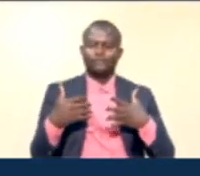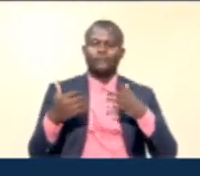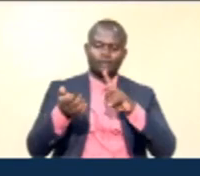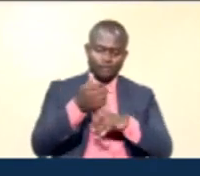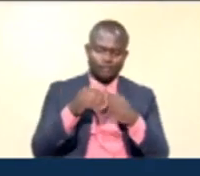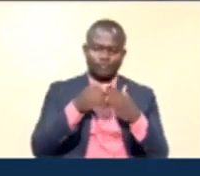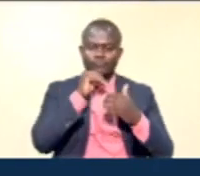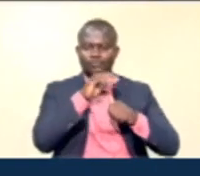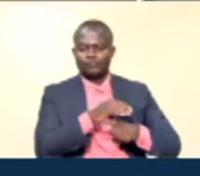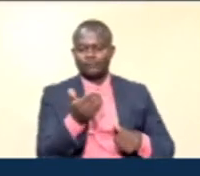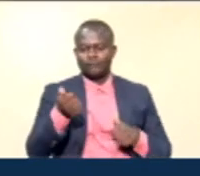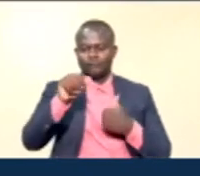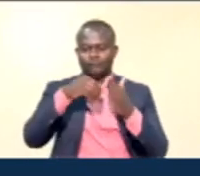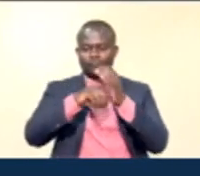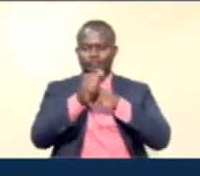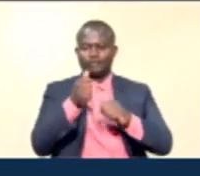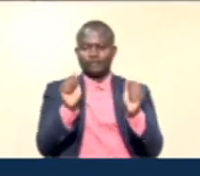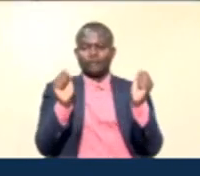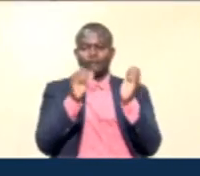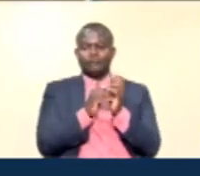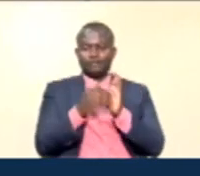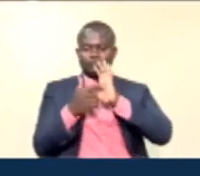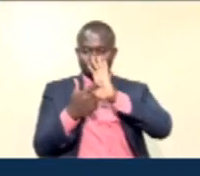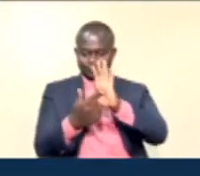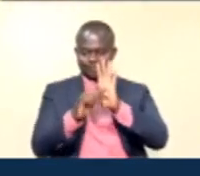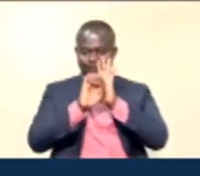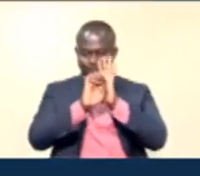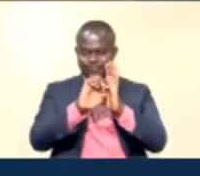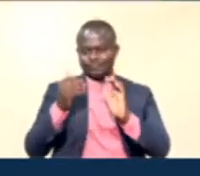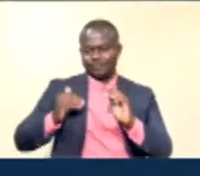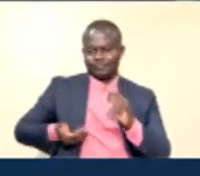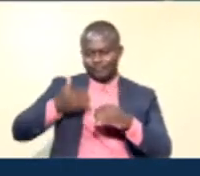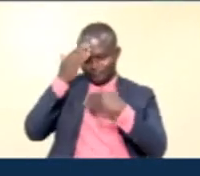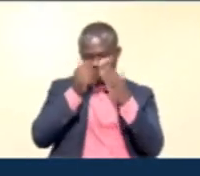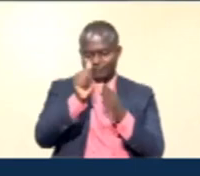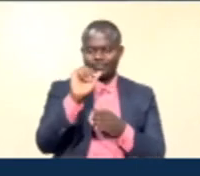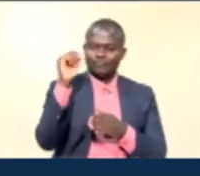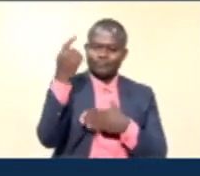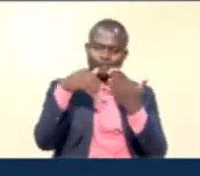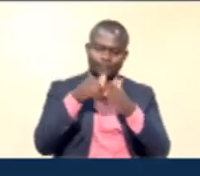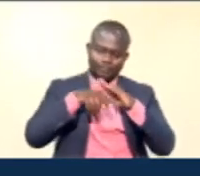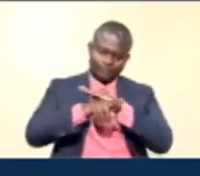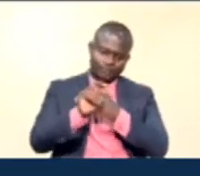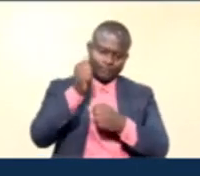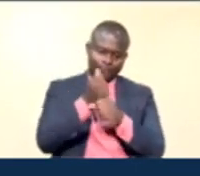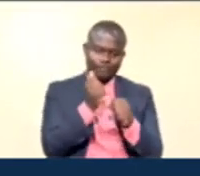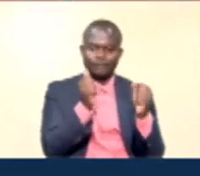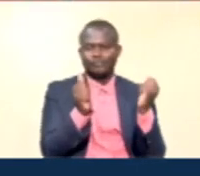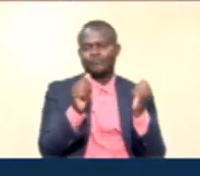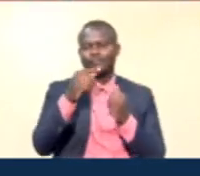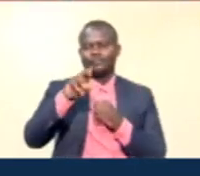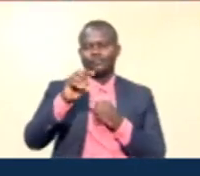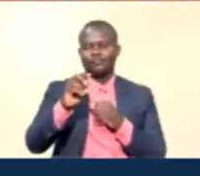kigezeho kudaheza abana bacyo mu mirimo avuga ko yari icyitegererezo mu bandi bagore kuko ari we wafashe ya mbere mu kwinjira mu kazi ko kuba